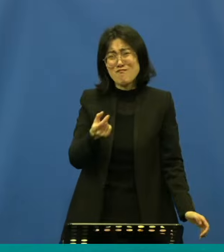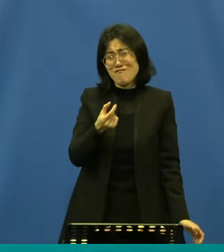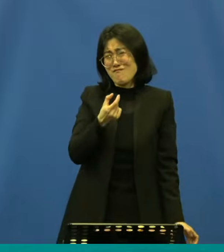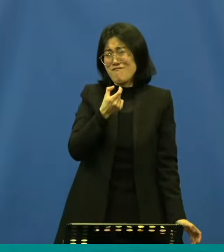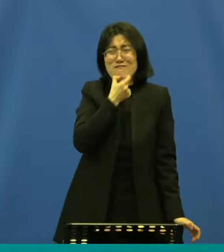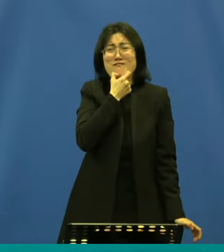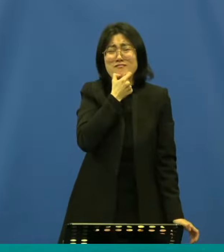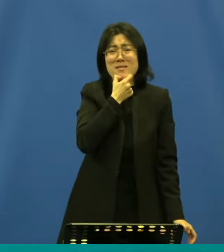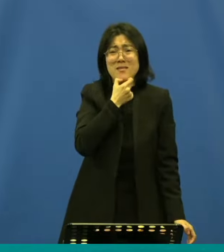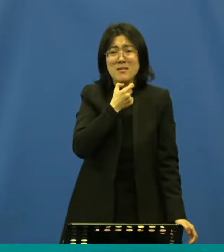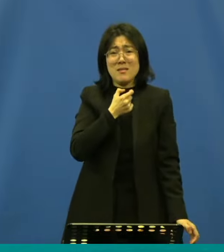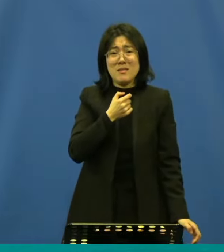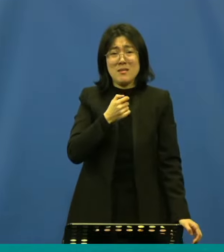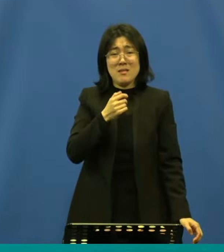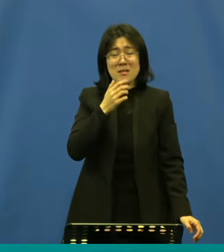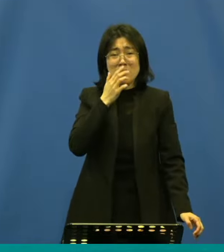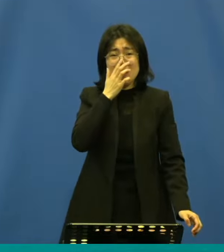폐쇄적인 민족주의,